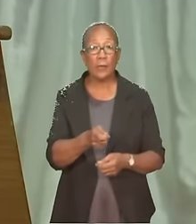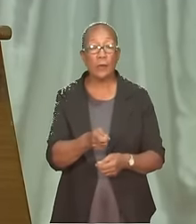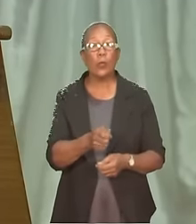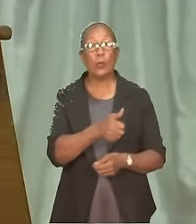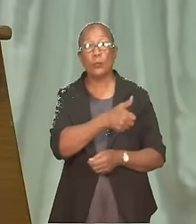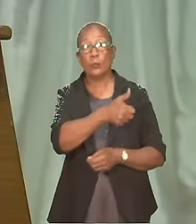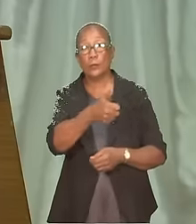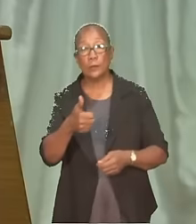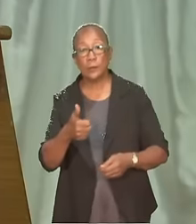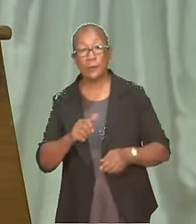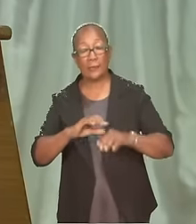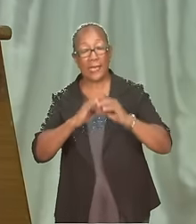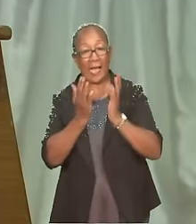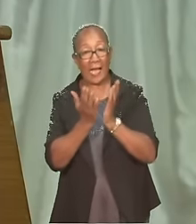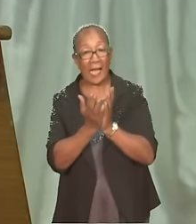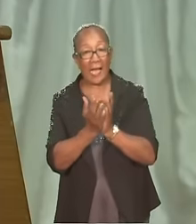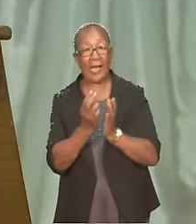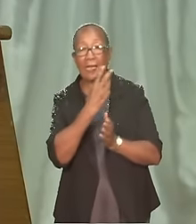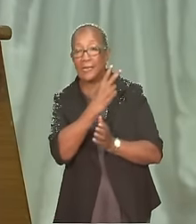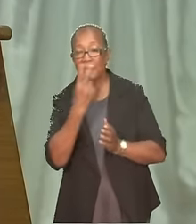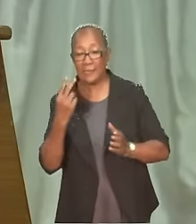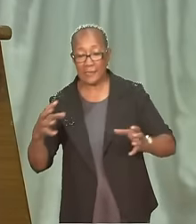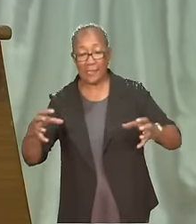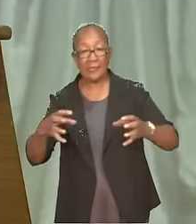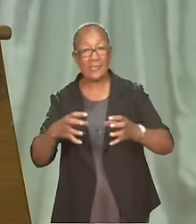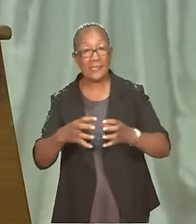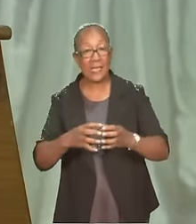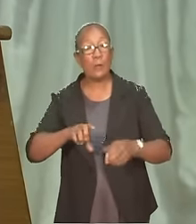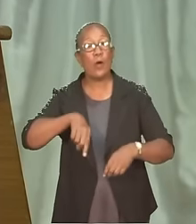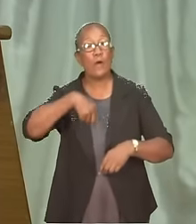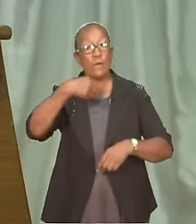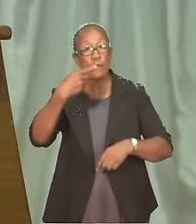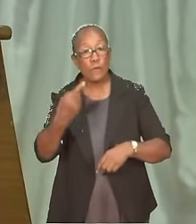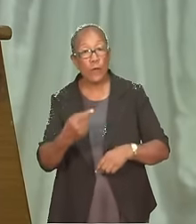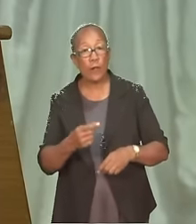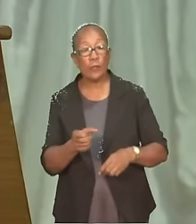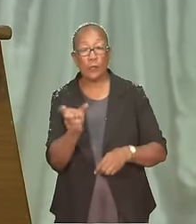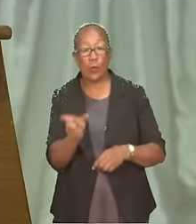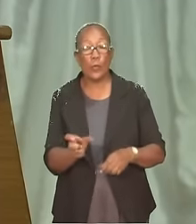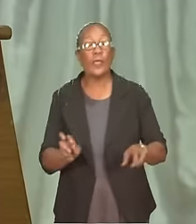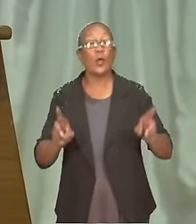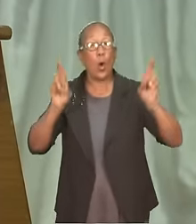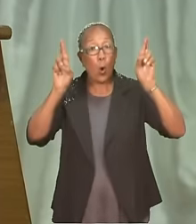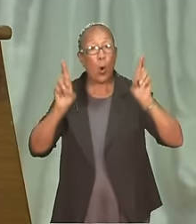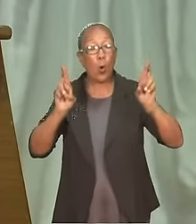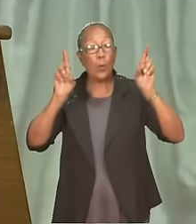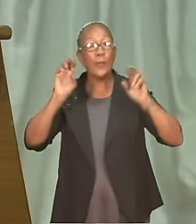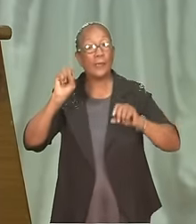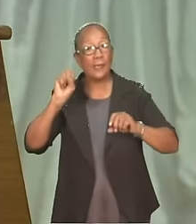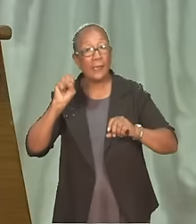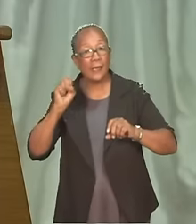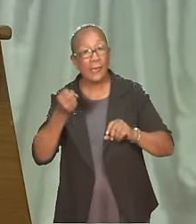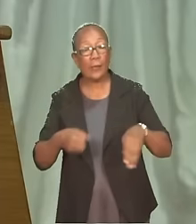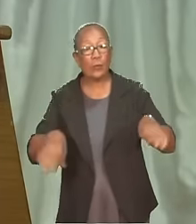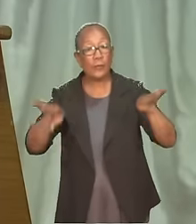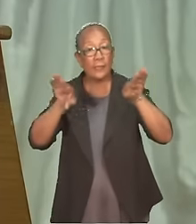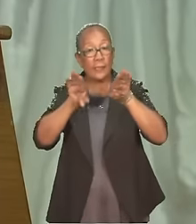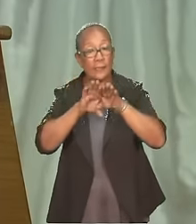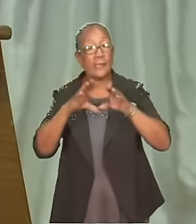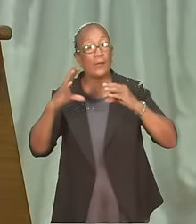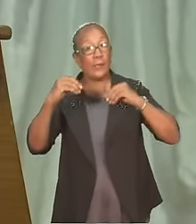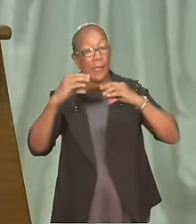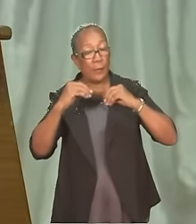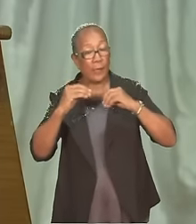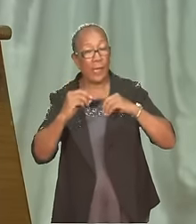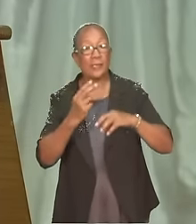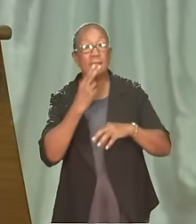harmoniseren, laten we alle inzichten bij elkaar brengen, hopelijk dat we volgende week al een overeenstemming hebben bereikt. Dan gaan we zien wat die